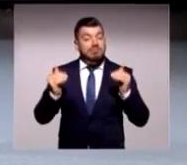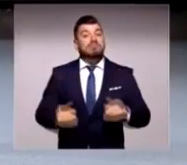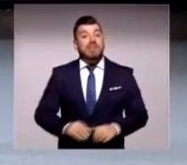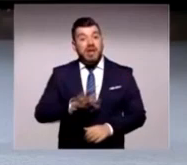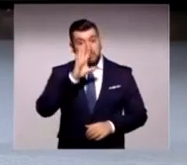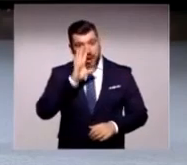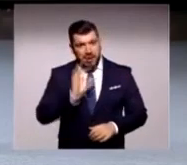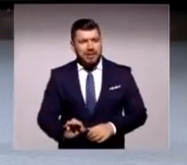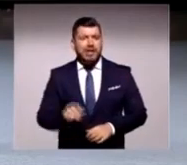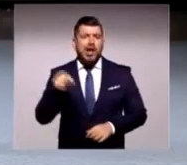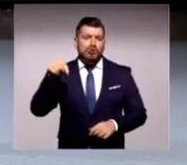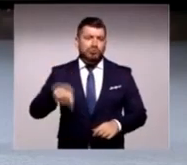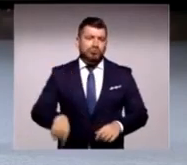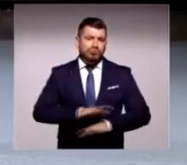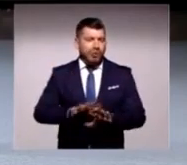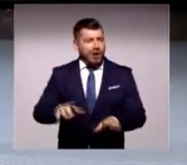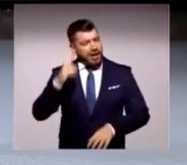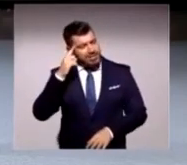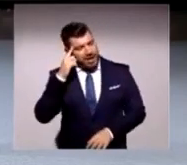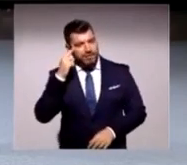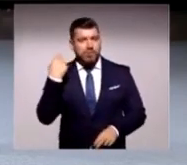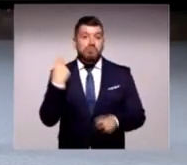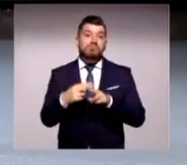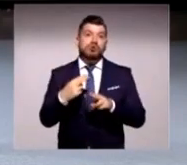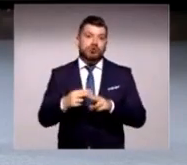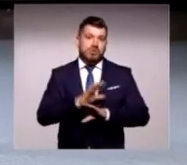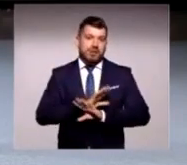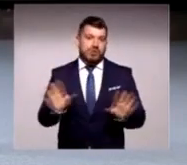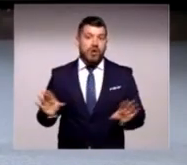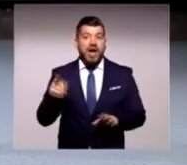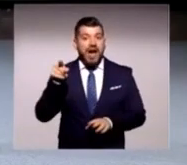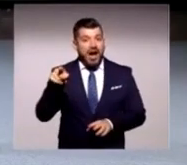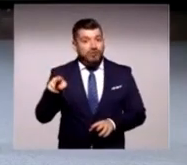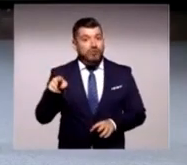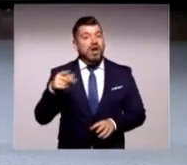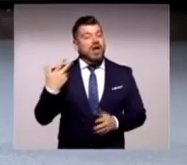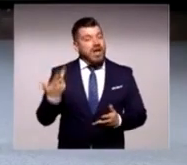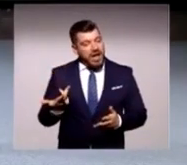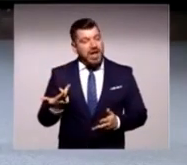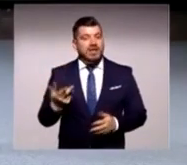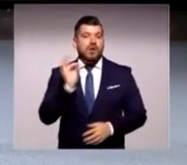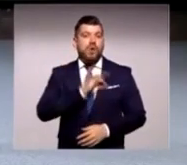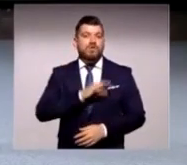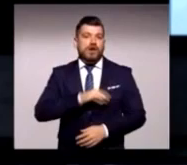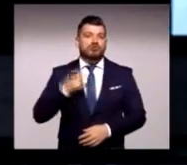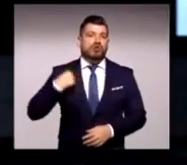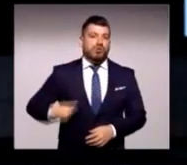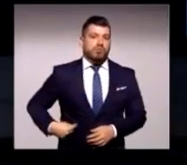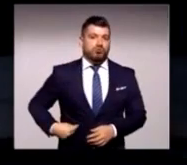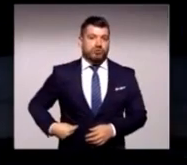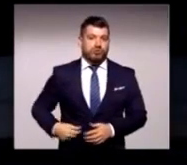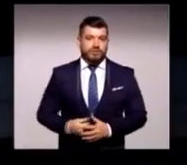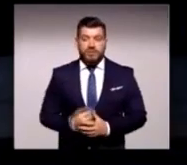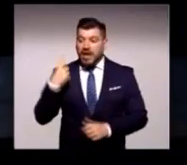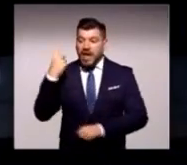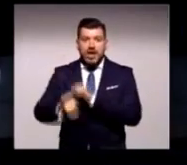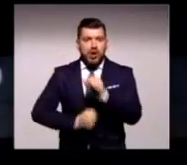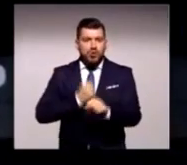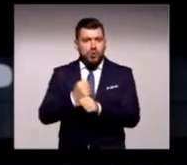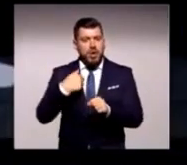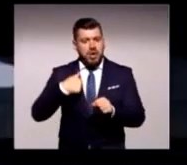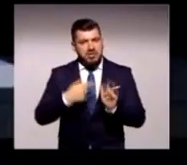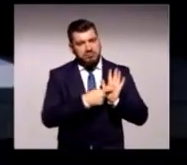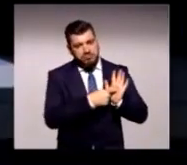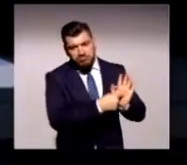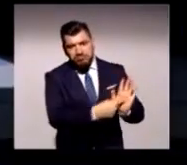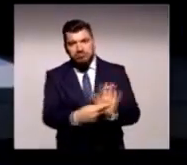πρέπει να έχουν πιστεί ότι ήταν μια σωστή απόφαση που έγινε με γνώμονα το δημόσιο συμφέρον. Μέσα αυτόν τον ένα χρόνο έχουμε ήδη παρουσιάσει έργο. Η